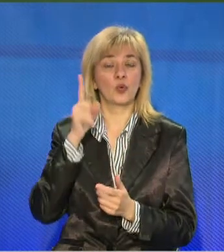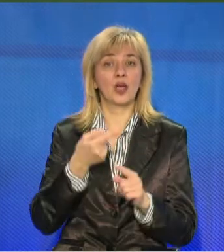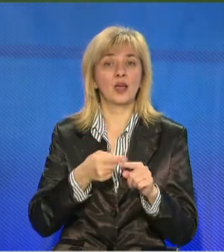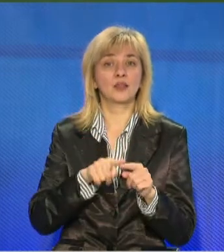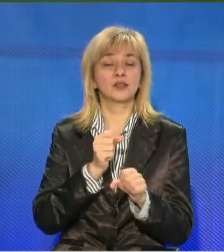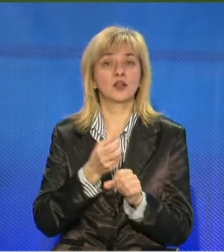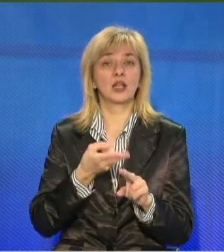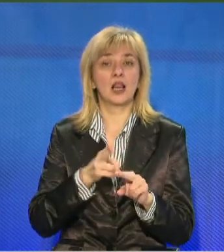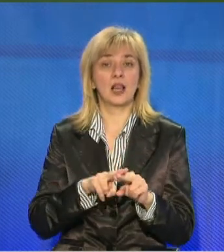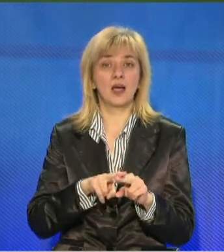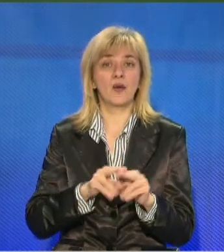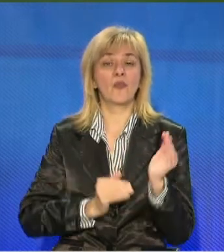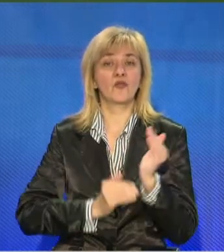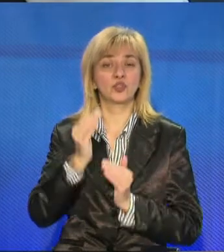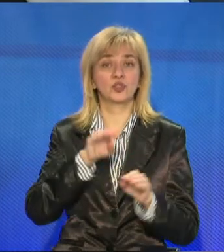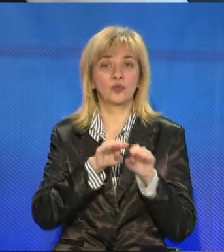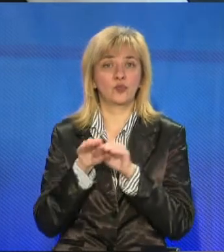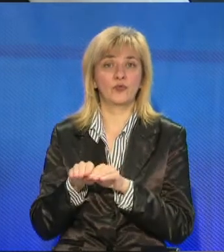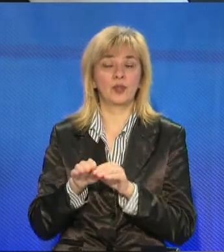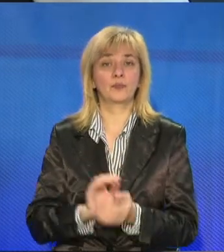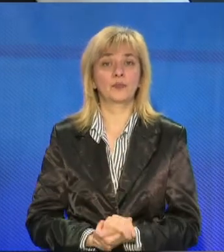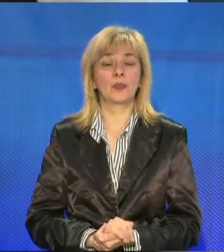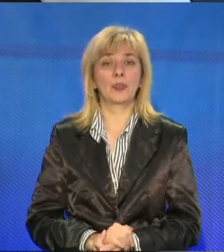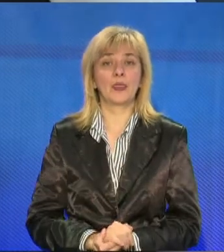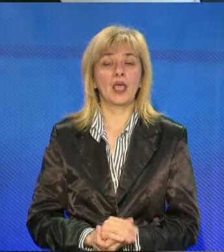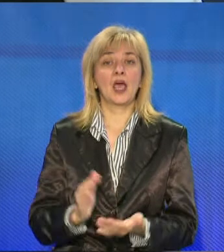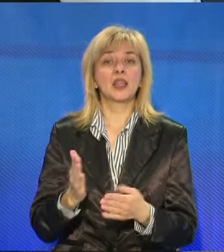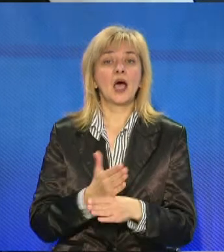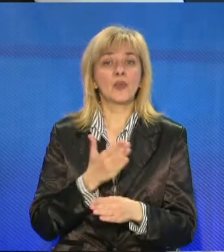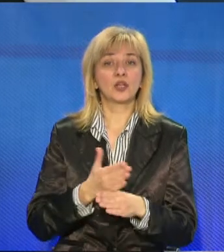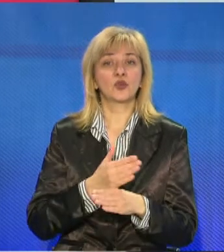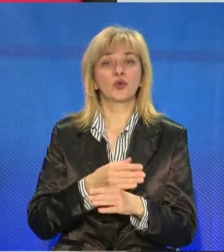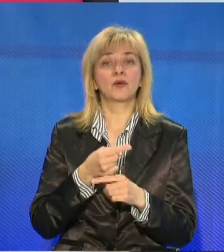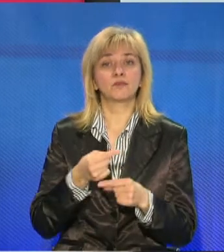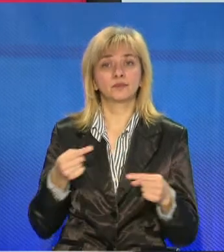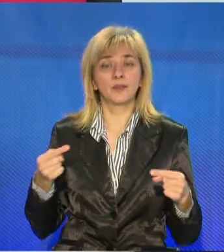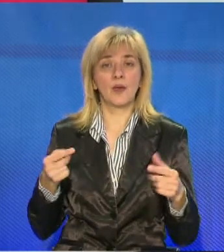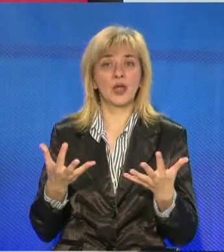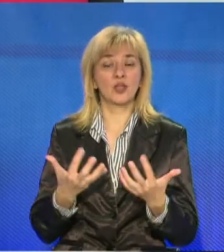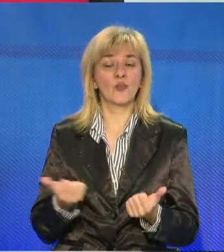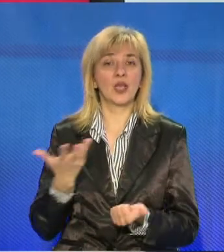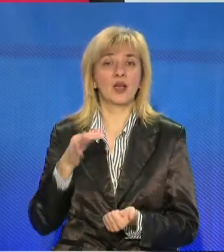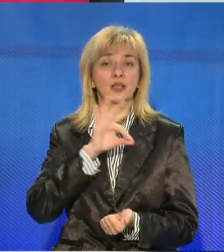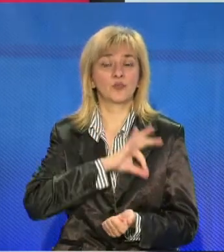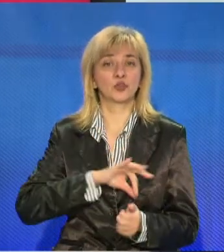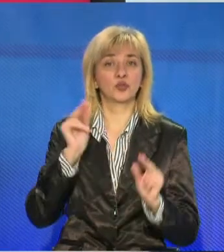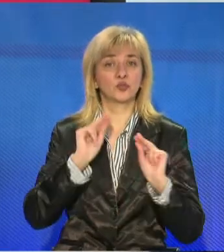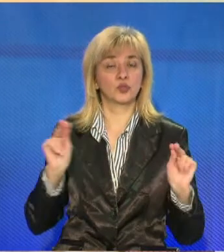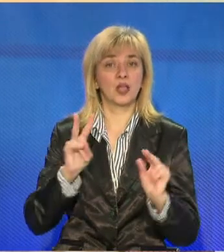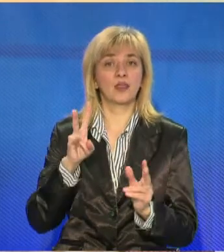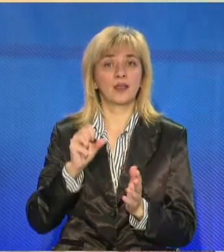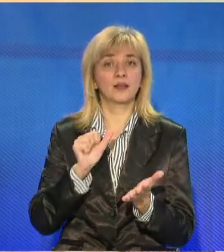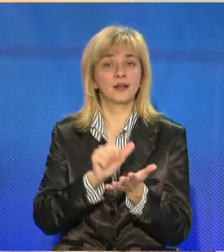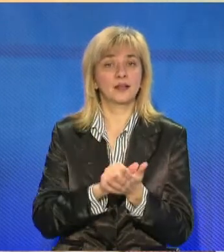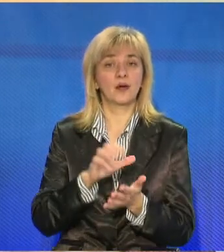повысить свой уровень, для того, чтобы учиться. Напрацовки, методы и приемы, которые Татьяна використовує на занятках, высоко были оценены на